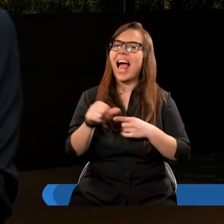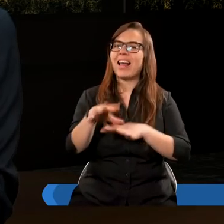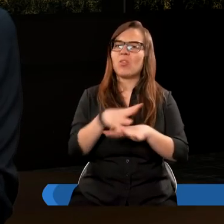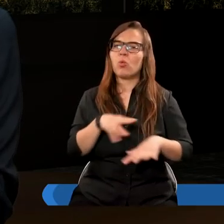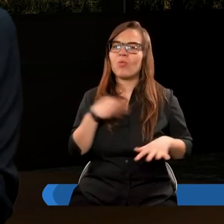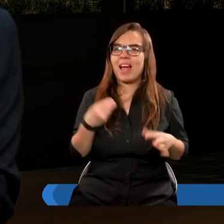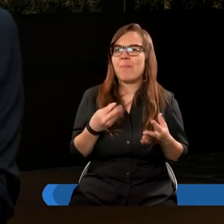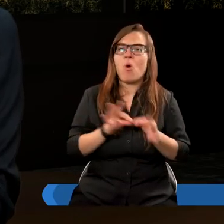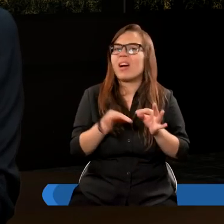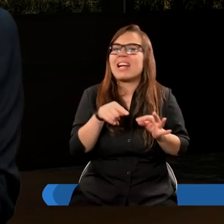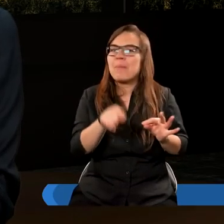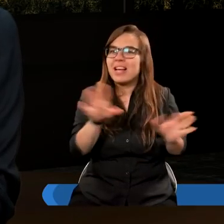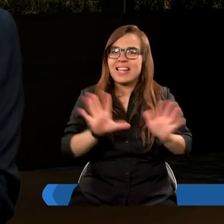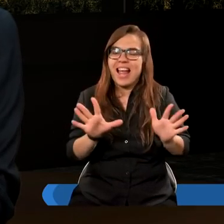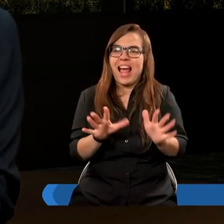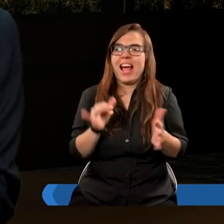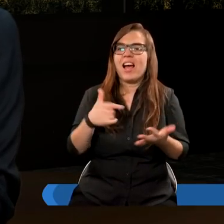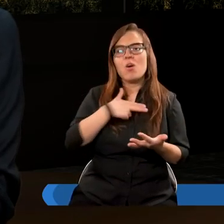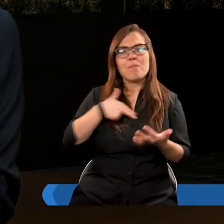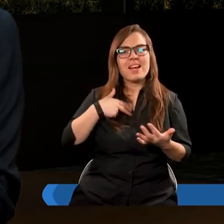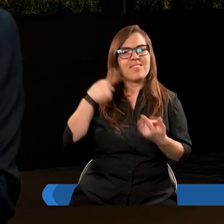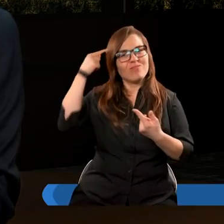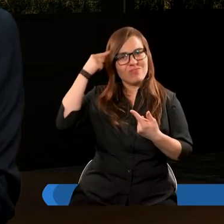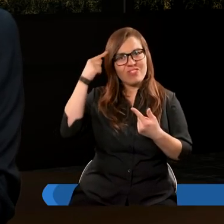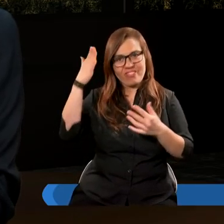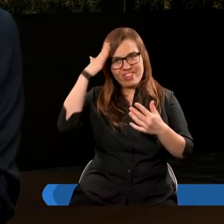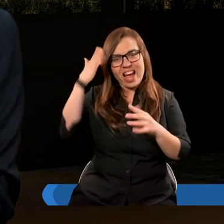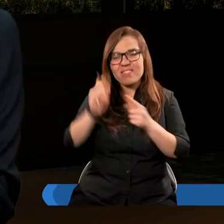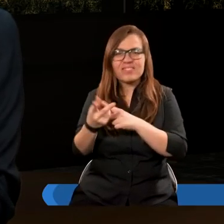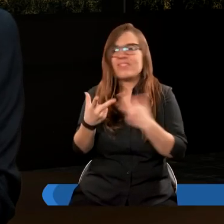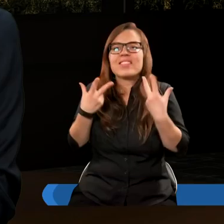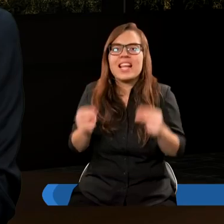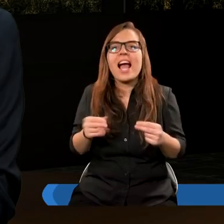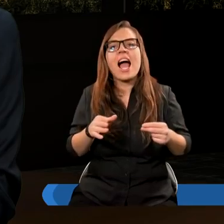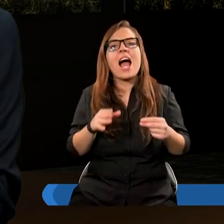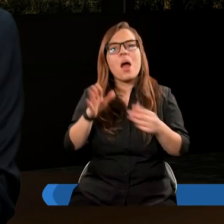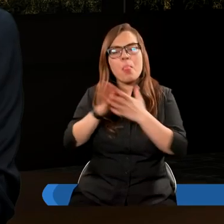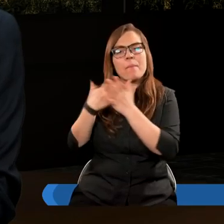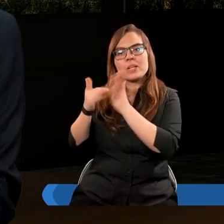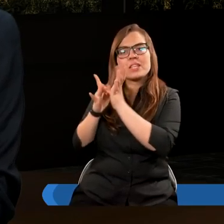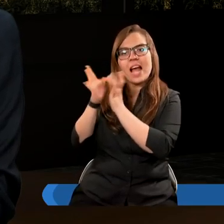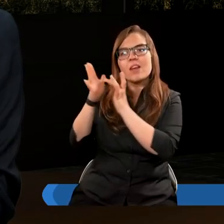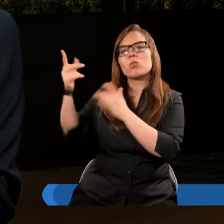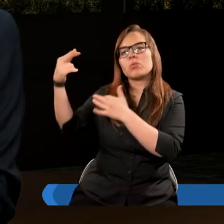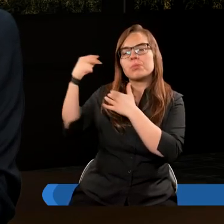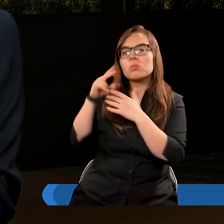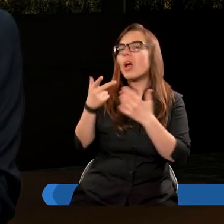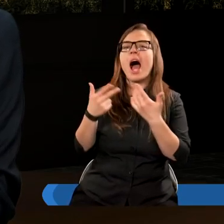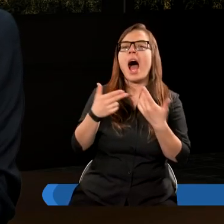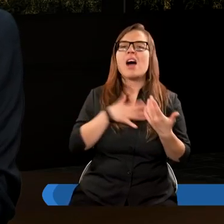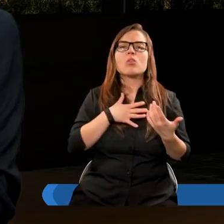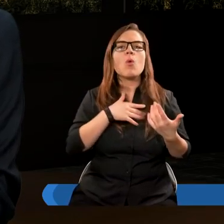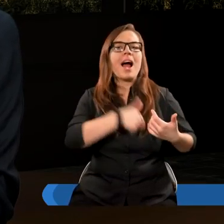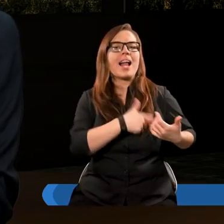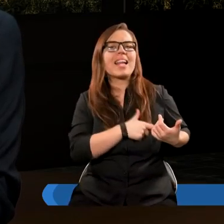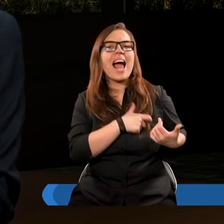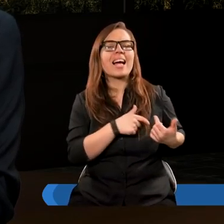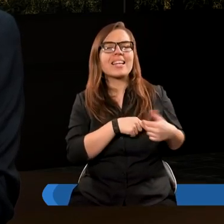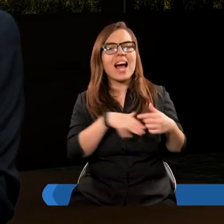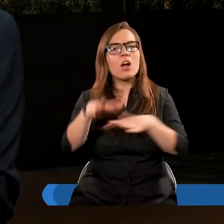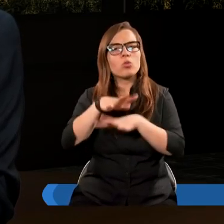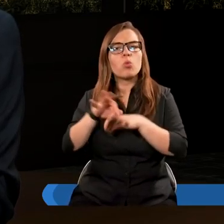bym żył, gdyby nie to, że Pan Bóg nie ustawał z tym swoim cichym mówieniem do mnie i czasem